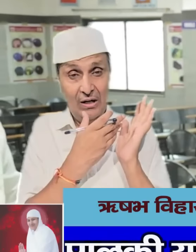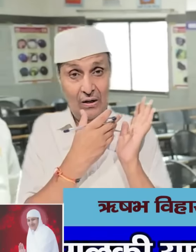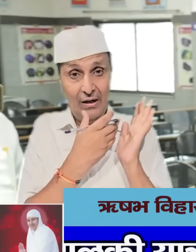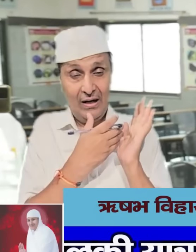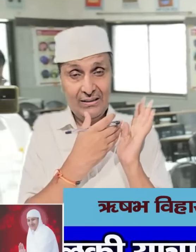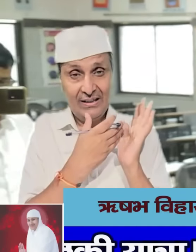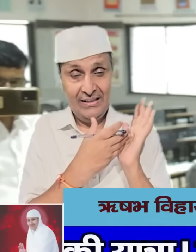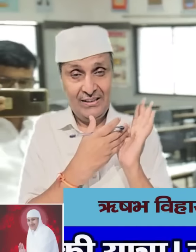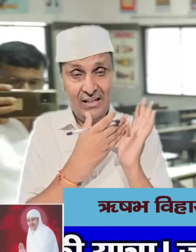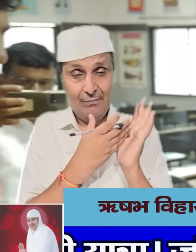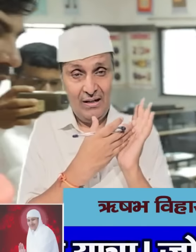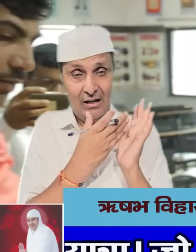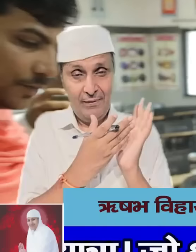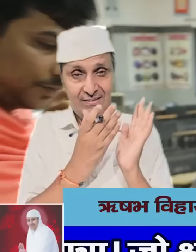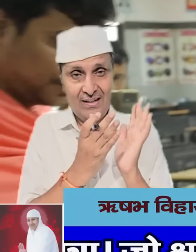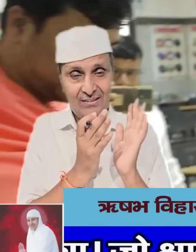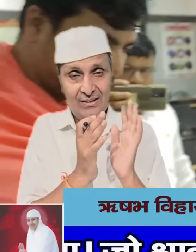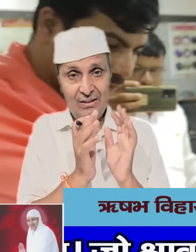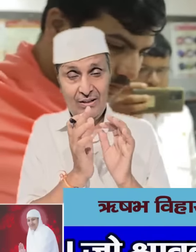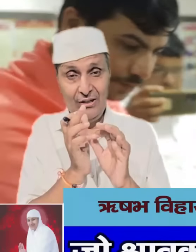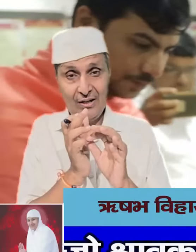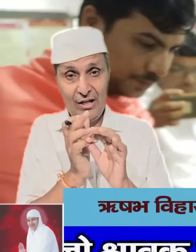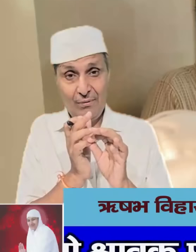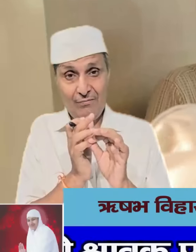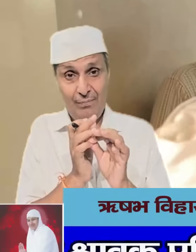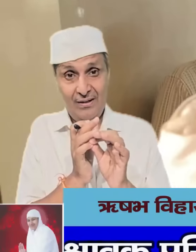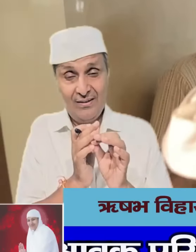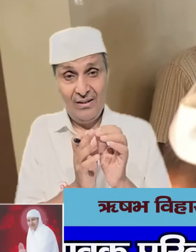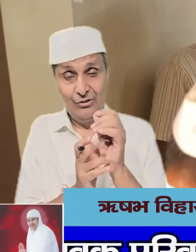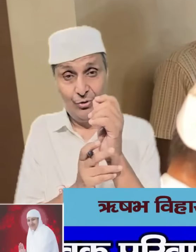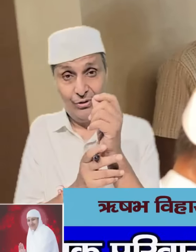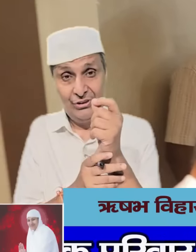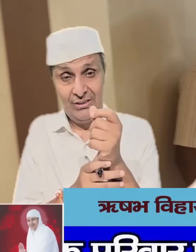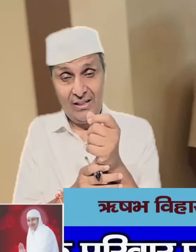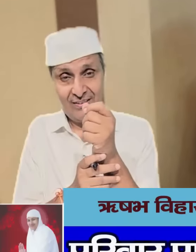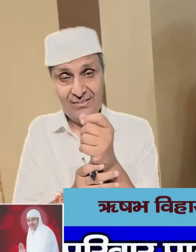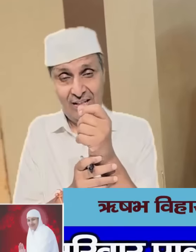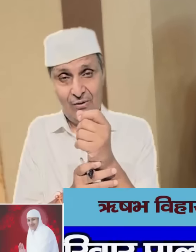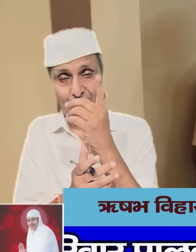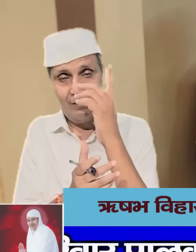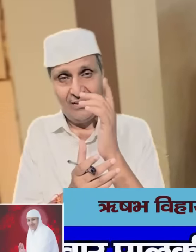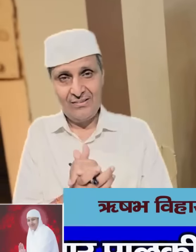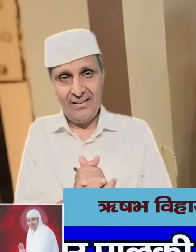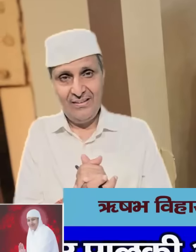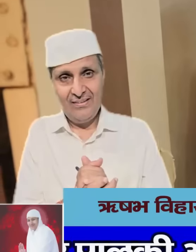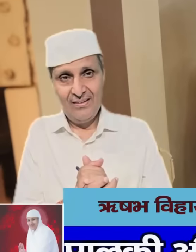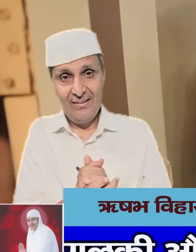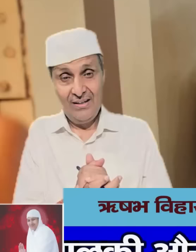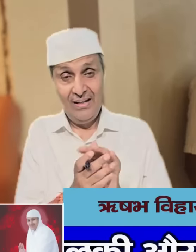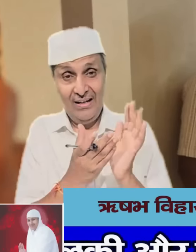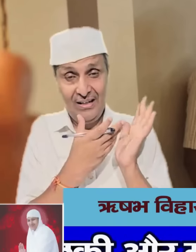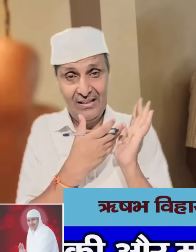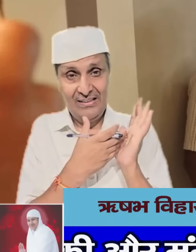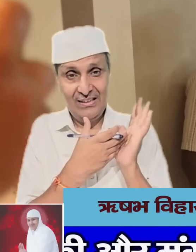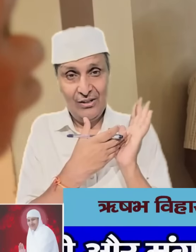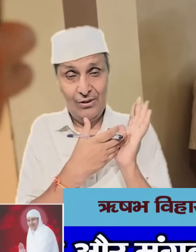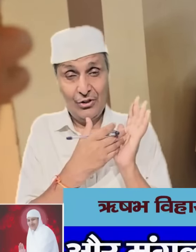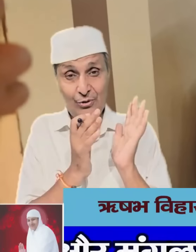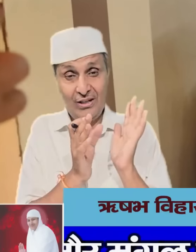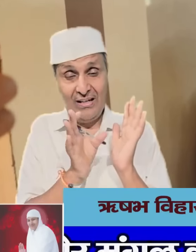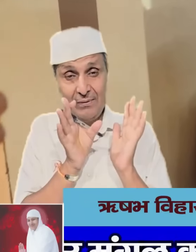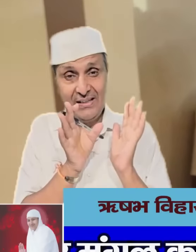तीर्थ। आचार्य जी ने हमें अपने साथ यहाँ के अपने विभिन्न जो शिक्षा संस्थान हैं उनकी जानकारी कराई, इन्हीं का ही